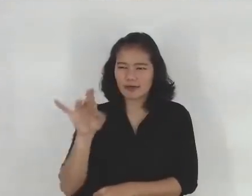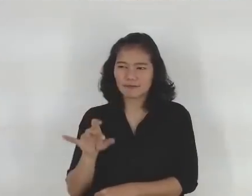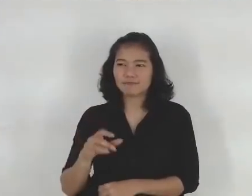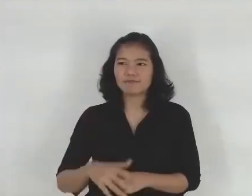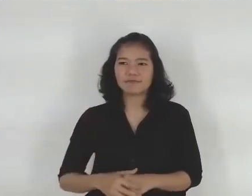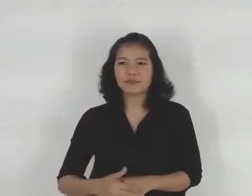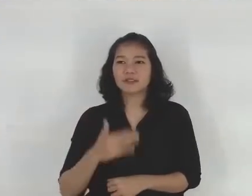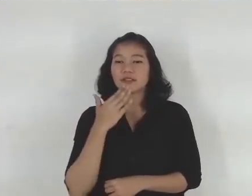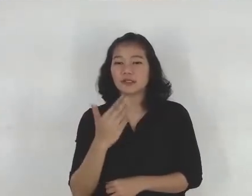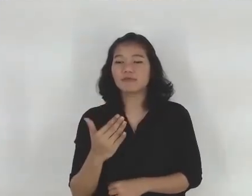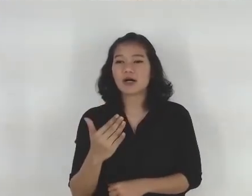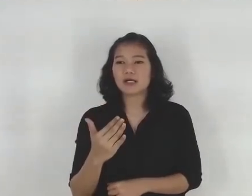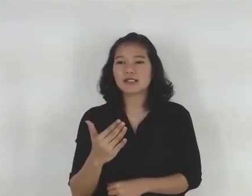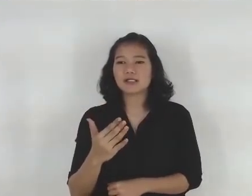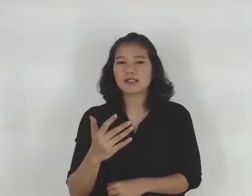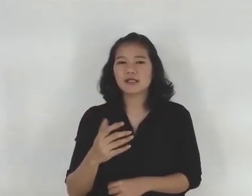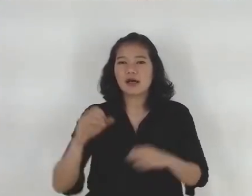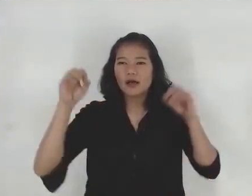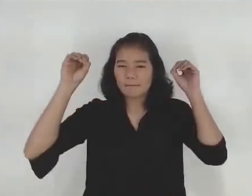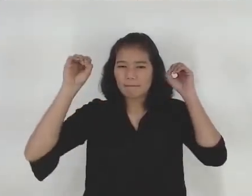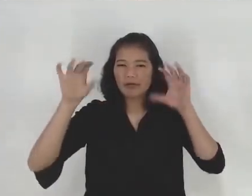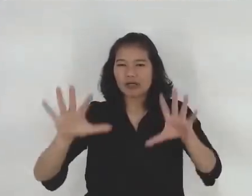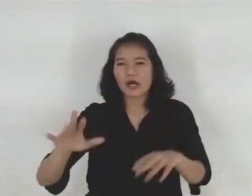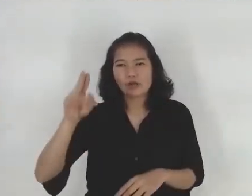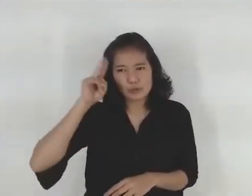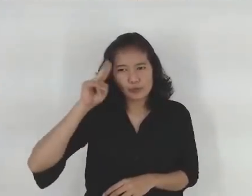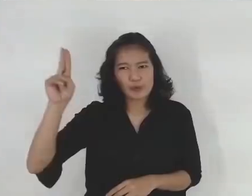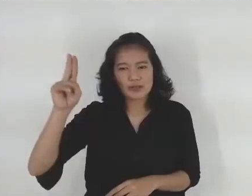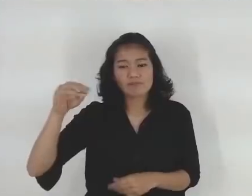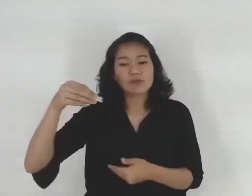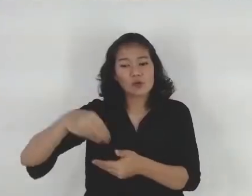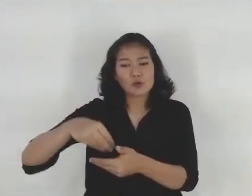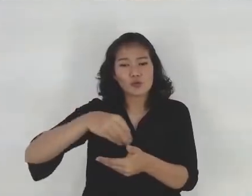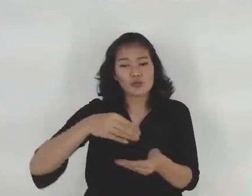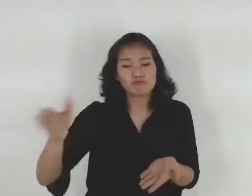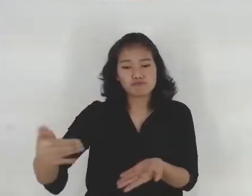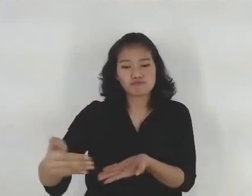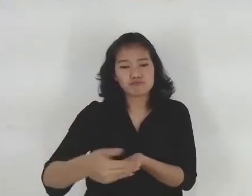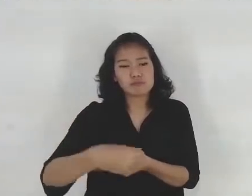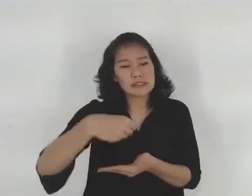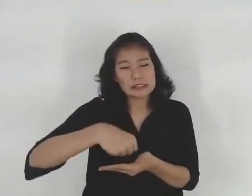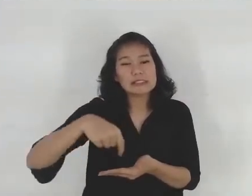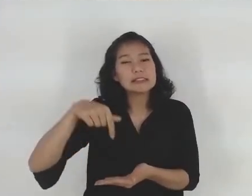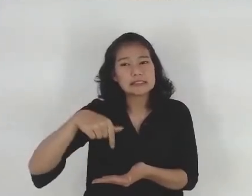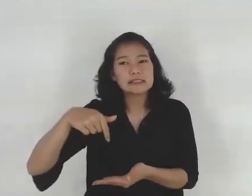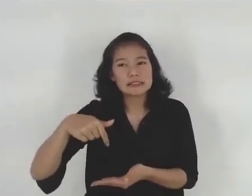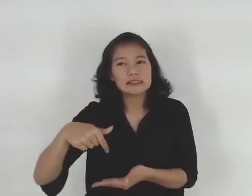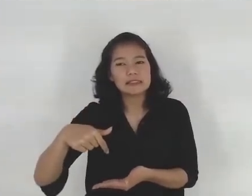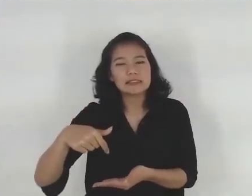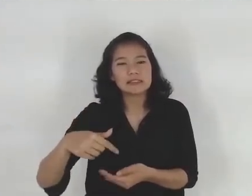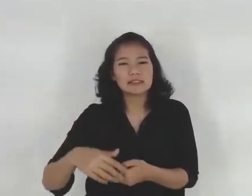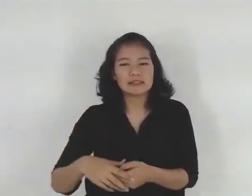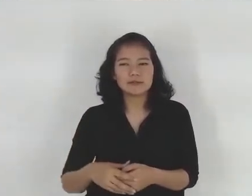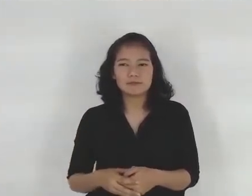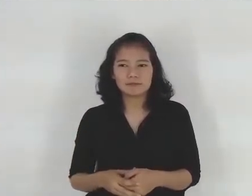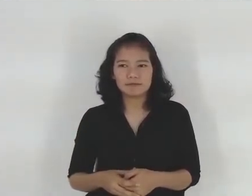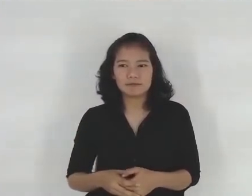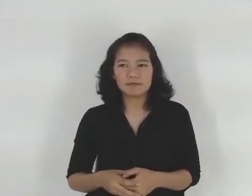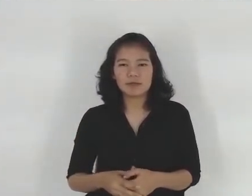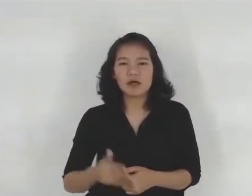Terima kasih buat berkat yang dikumpulkan pada saat ini Tuhan ini sebagian dari kekayaan kalium bahkan